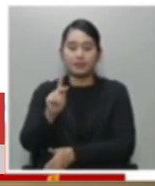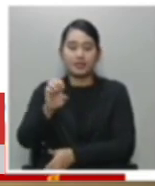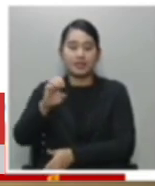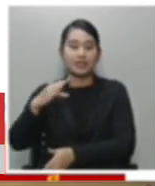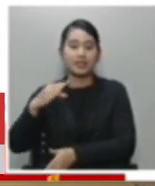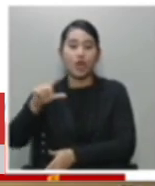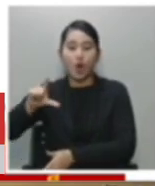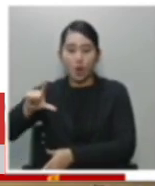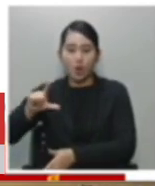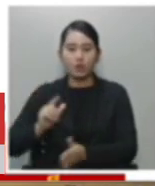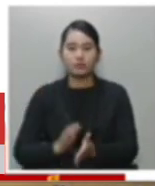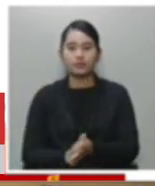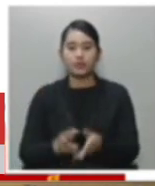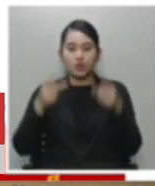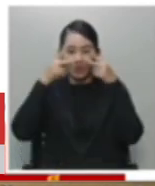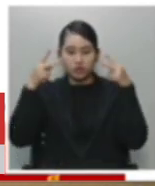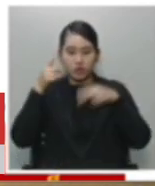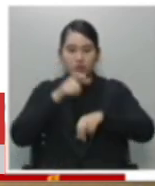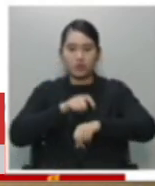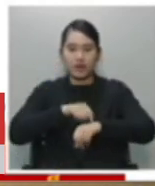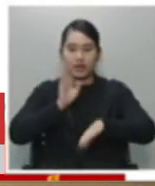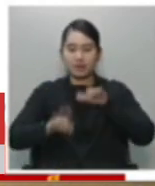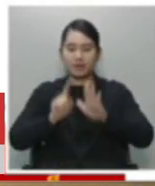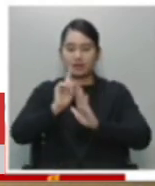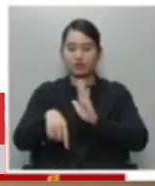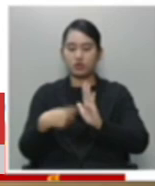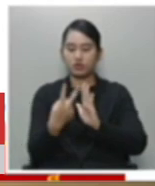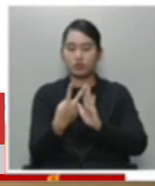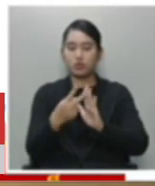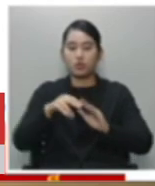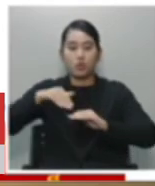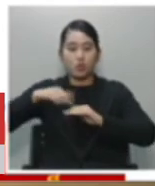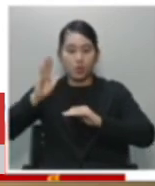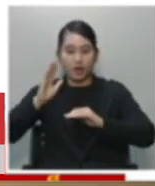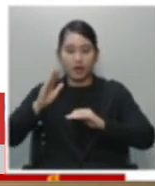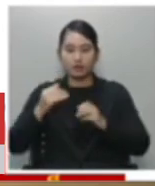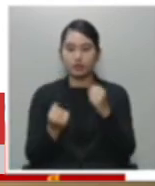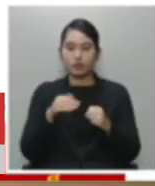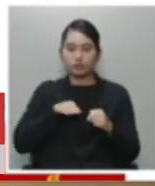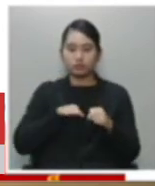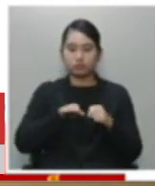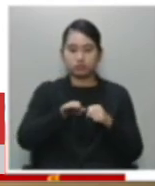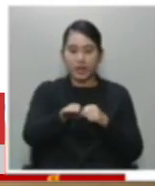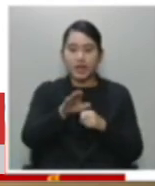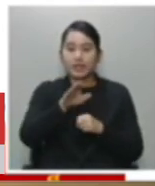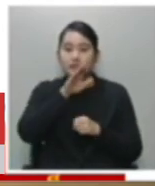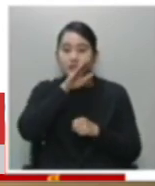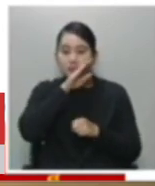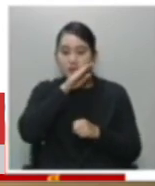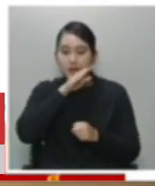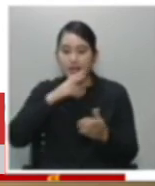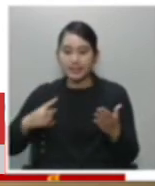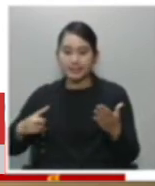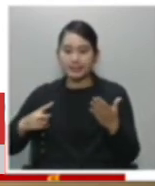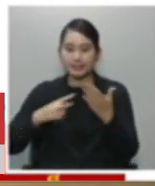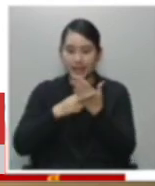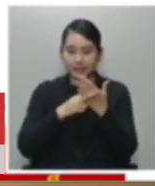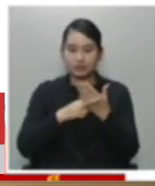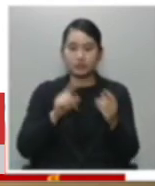ลาในการเดินทางประมาณ2ชั่วโมง40นาทีถ้าสามารถสกัดคนร้ายได้จบที่ค่